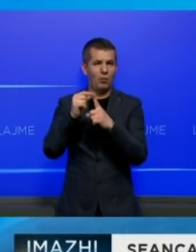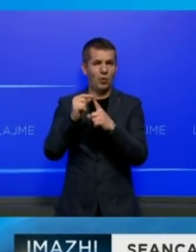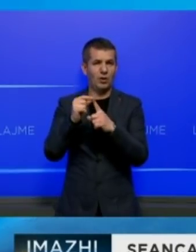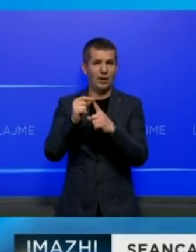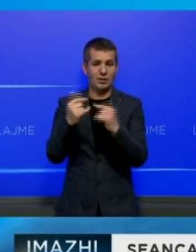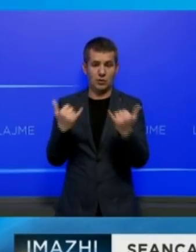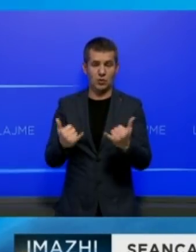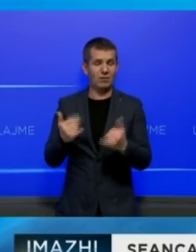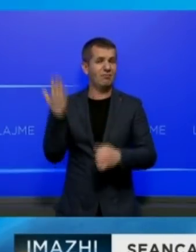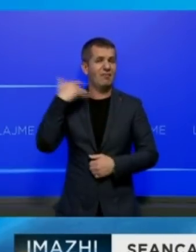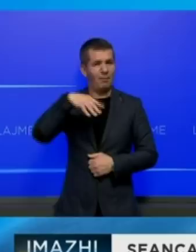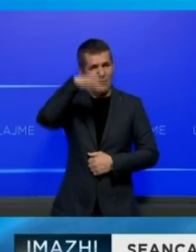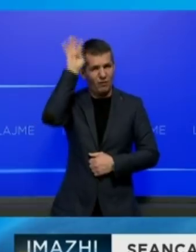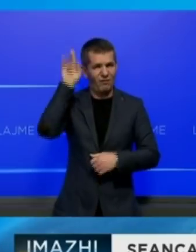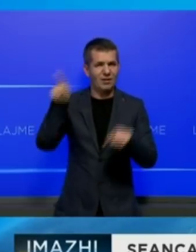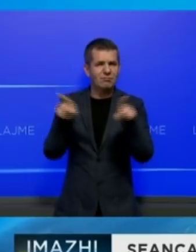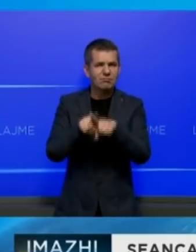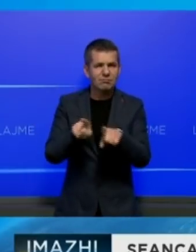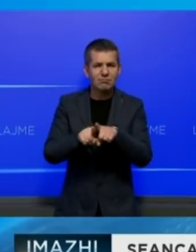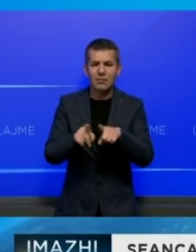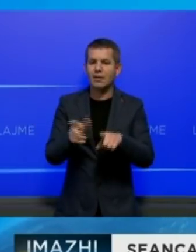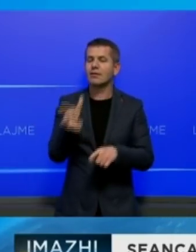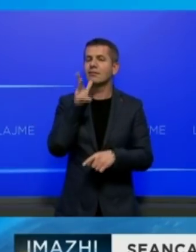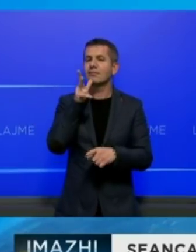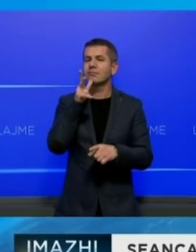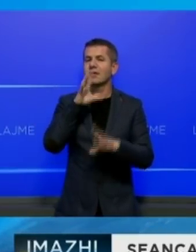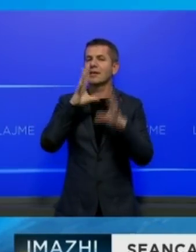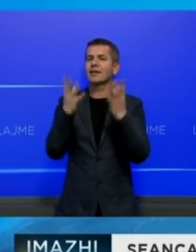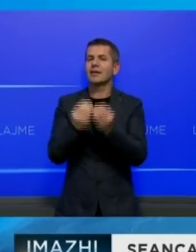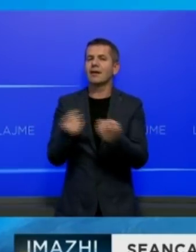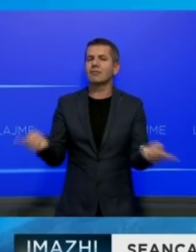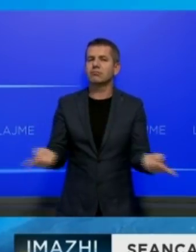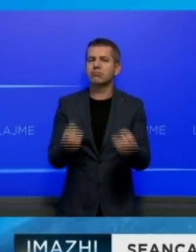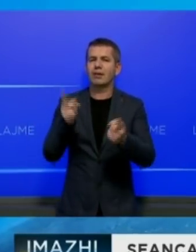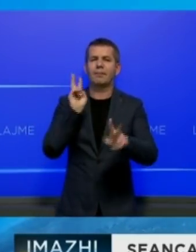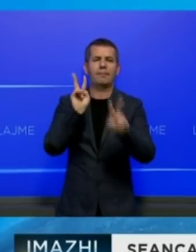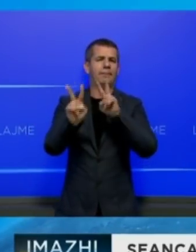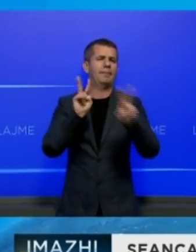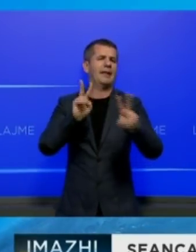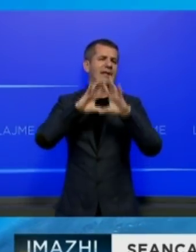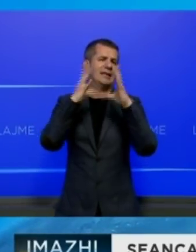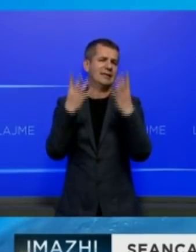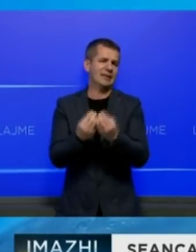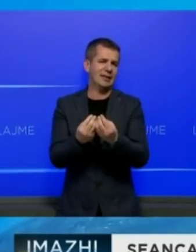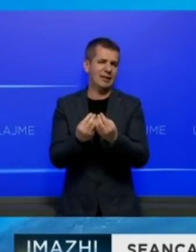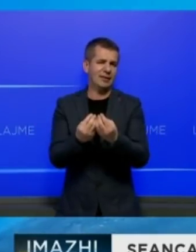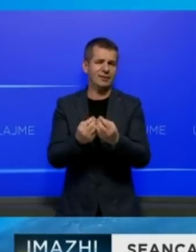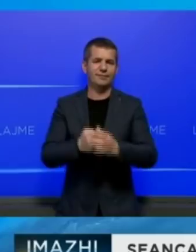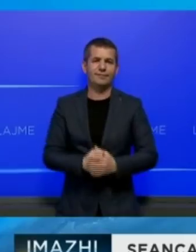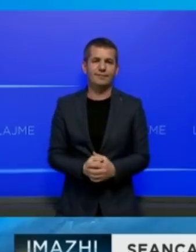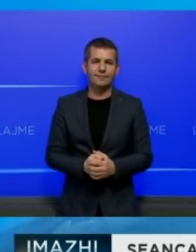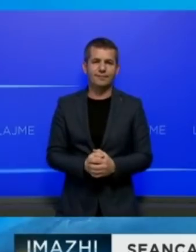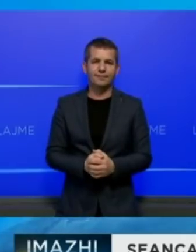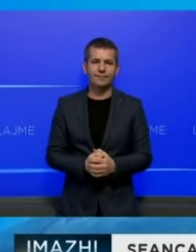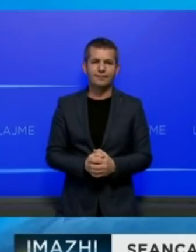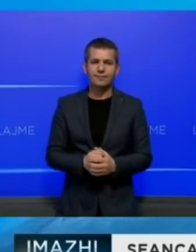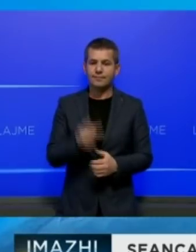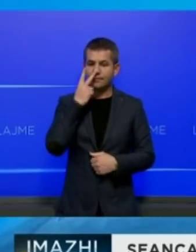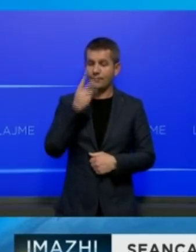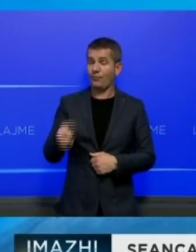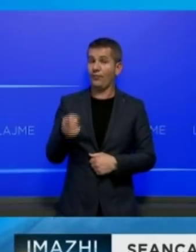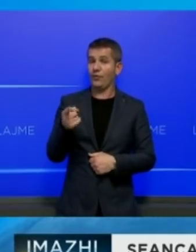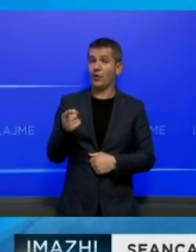dikur Slobodan Milošević, përdor çdo mjet propagande dhe gënjeshtre për të arsyetuar agresionin e vet. Agresioni ushtarak rus